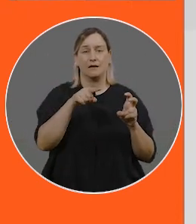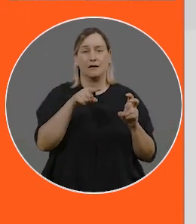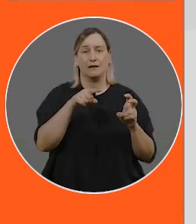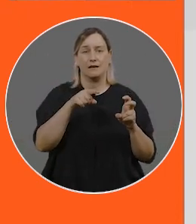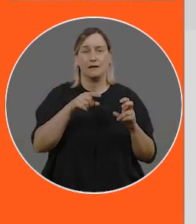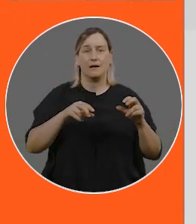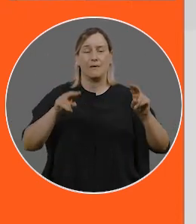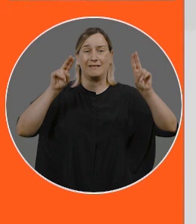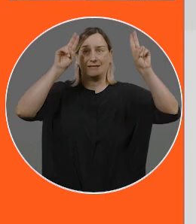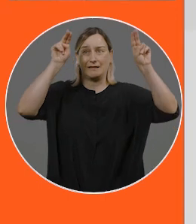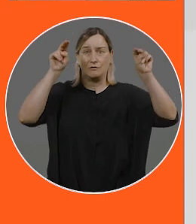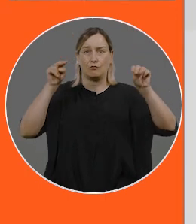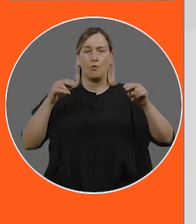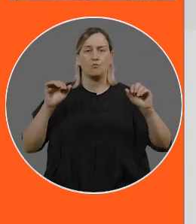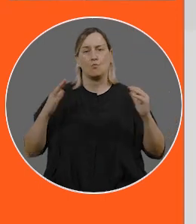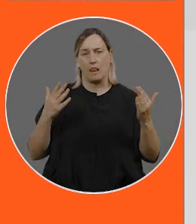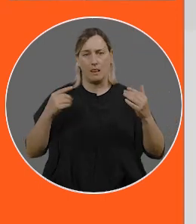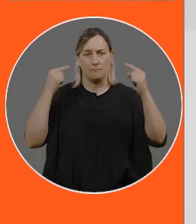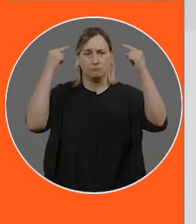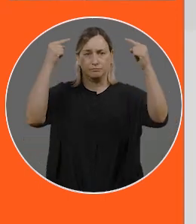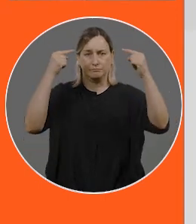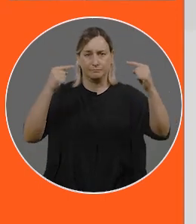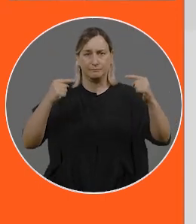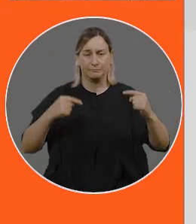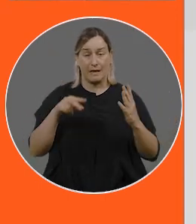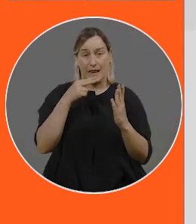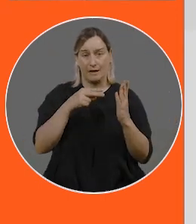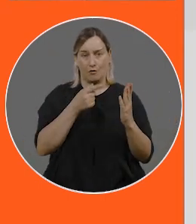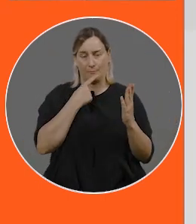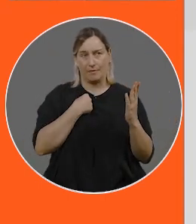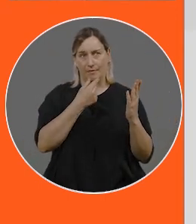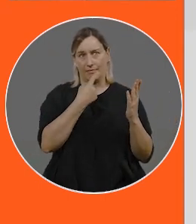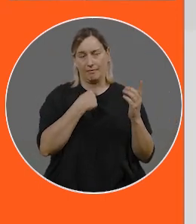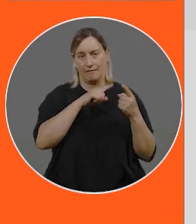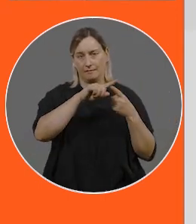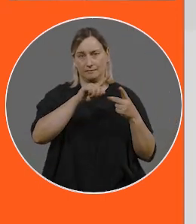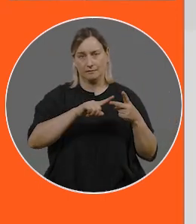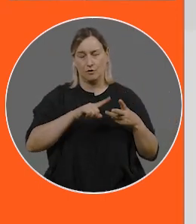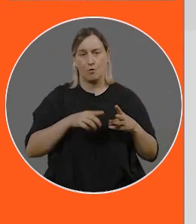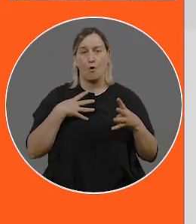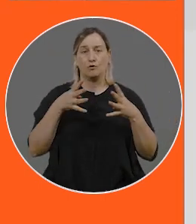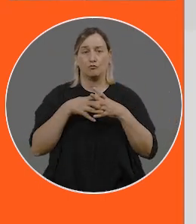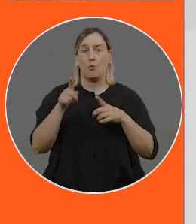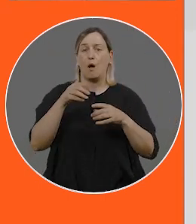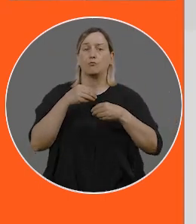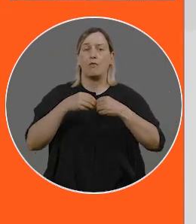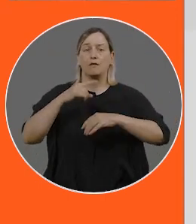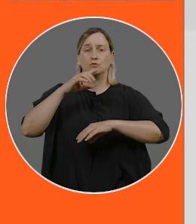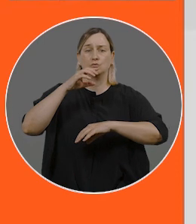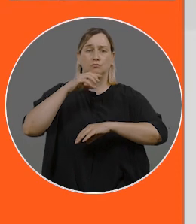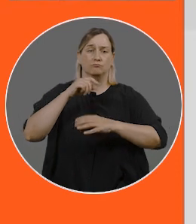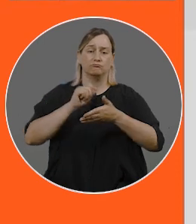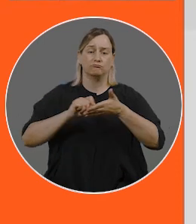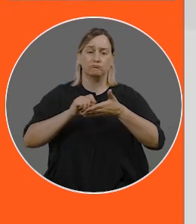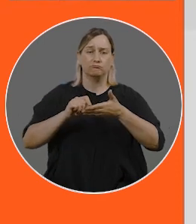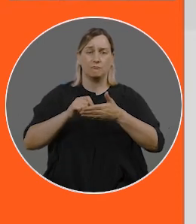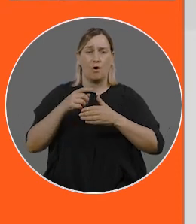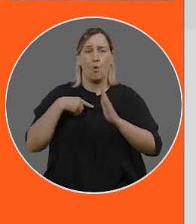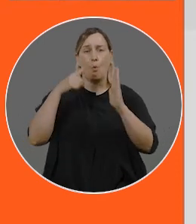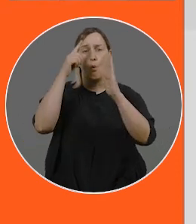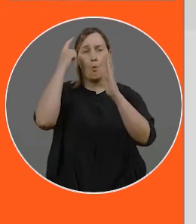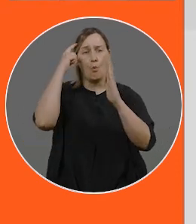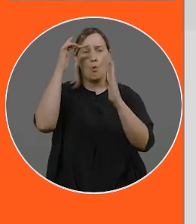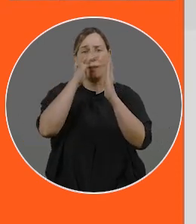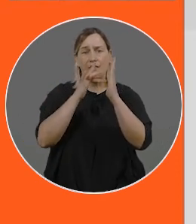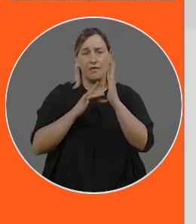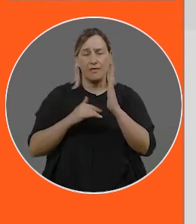és a dir, els títols, no? Tenir aquesta idea de l'estructura que té. És com quan feu un Word i feu un índex, no? Doncs saber quins títols